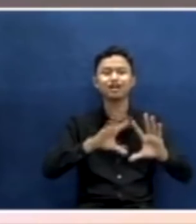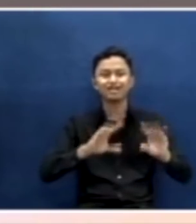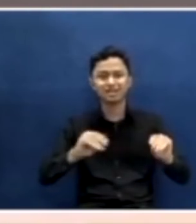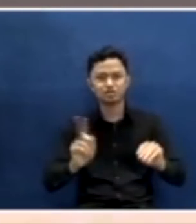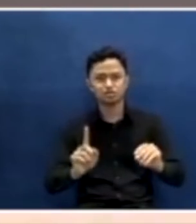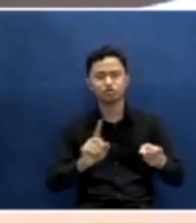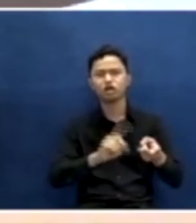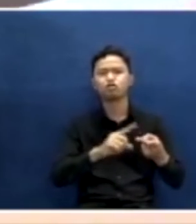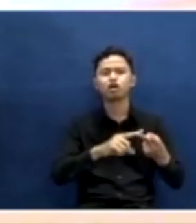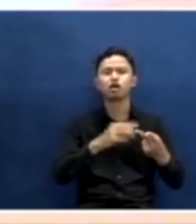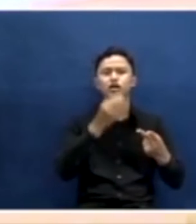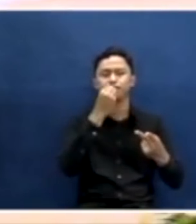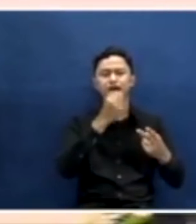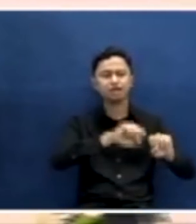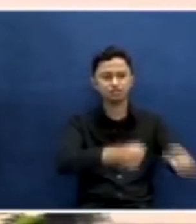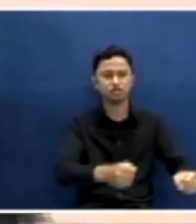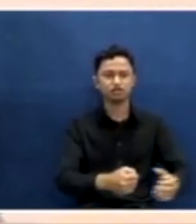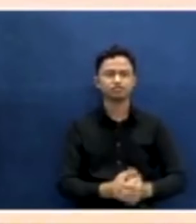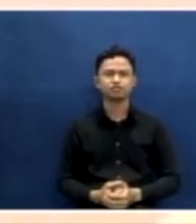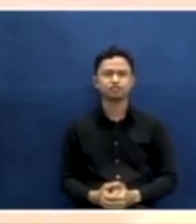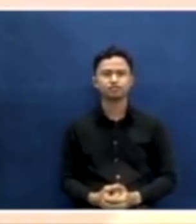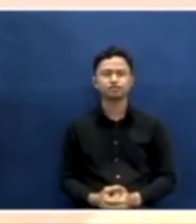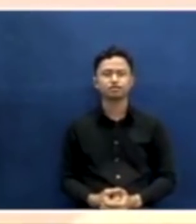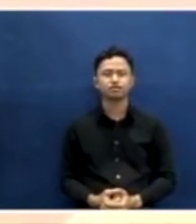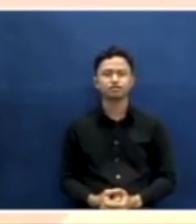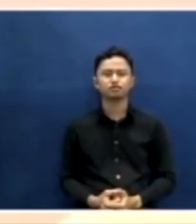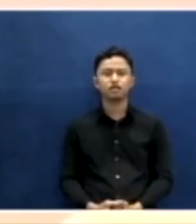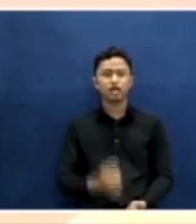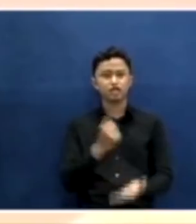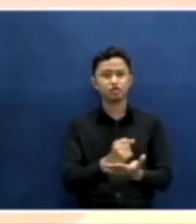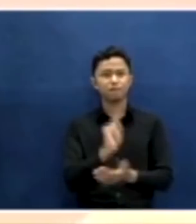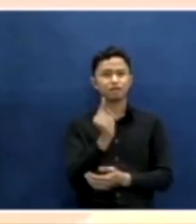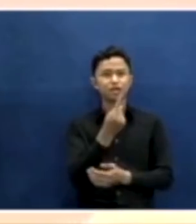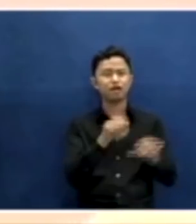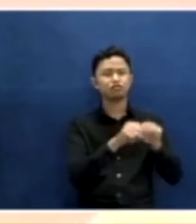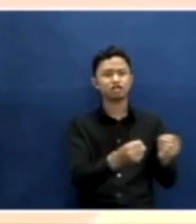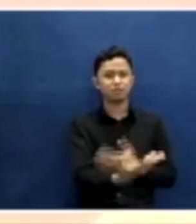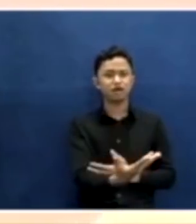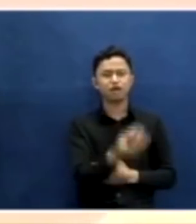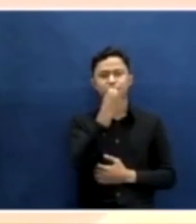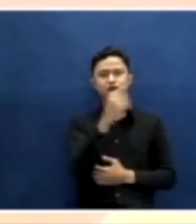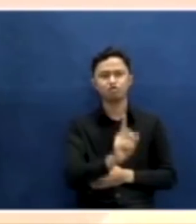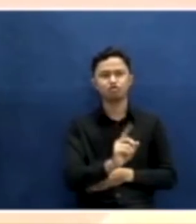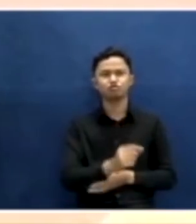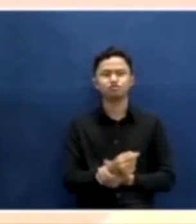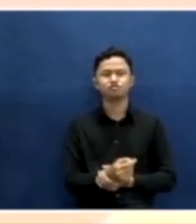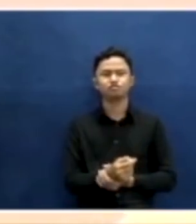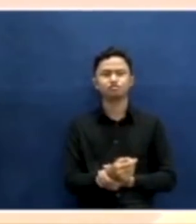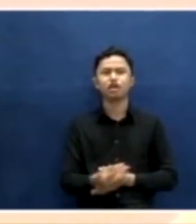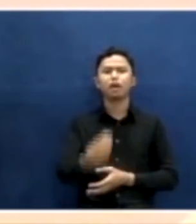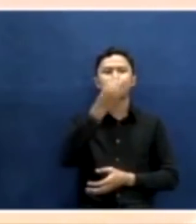kepingin merusak kita dan koloni-koloni nya itu maka sesungguhnya yang dirusak itu adalah makanan kita makanan kita kemudian diselipin dan